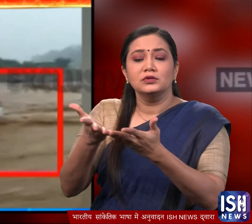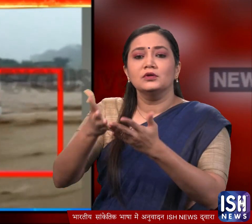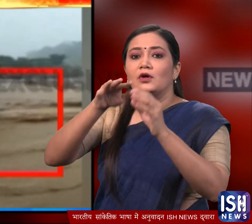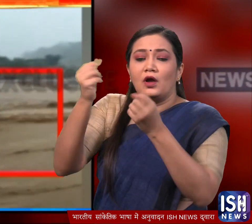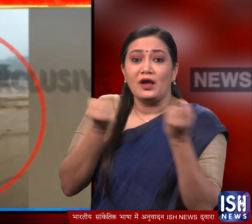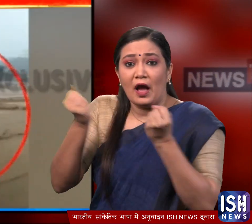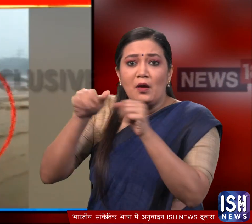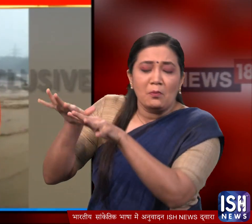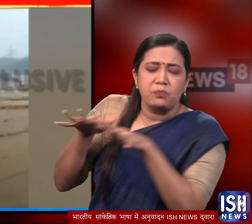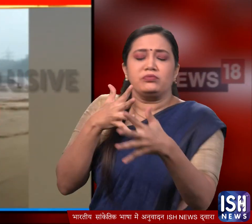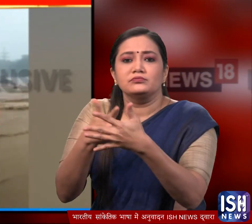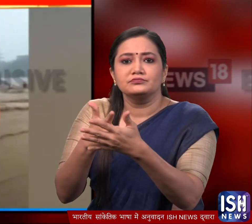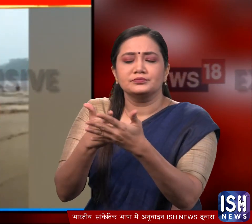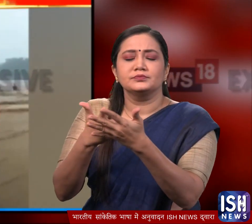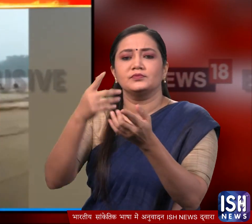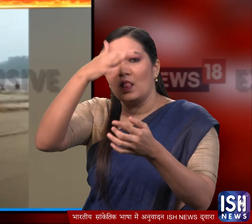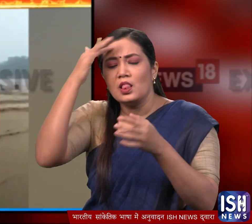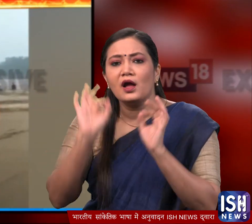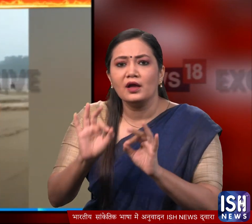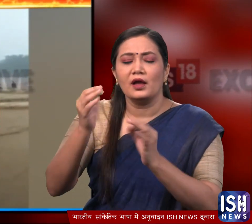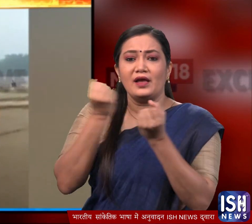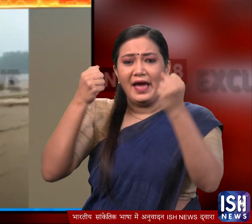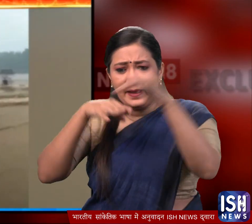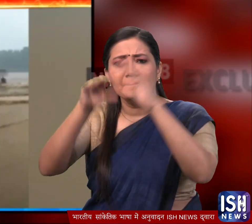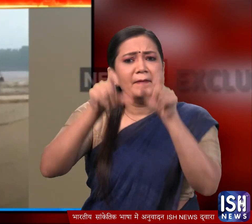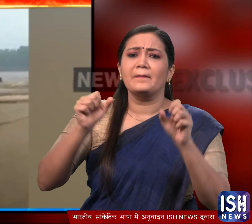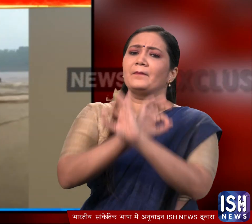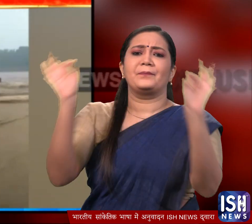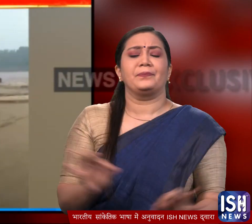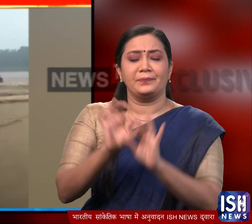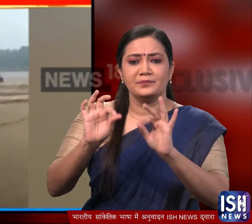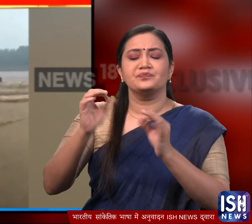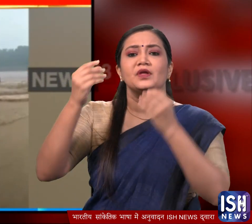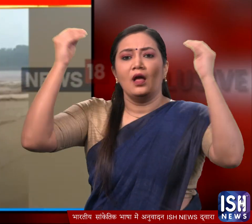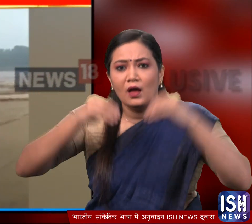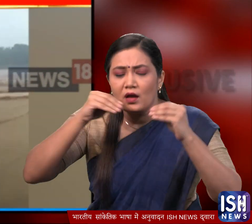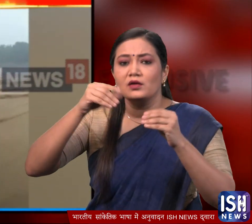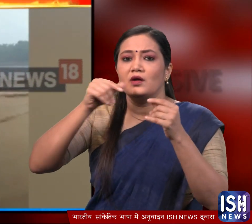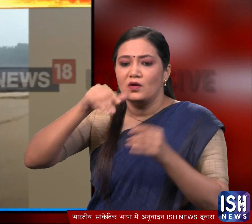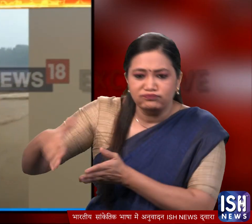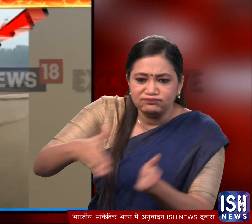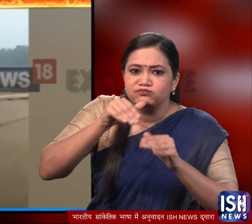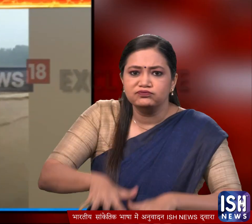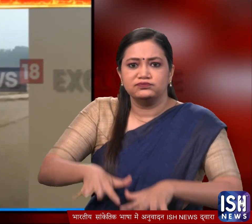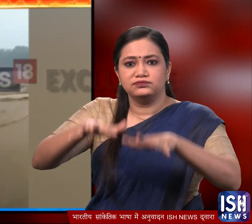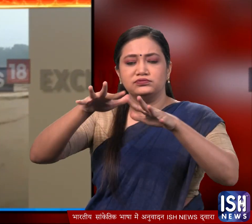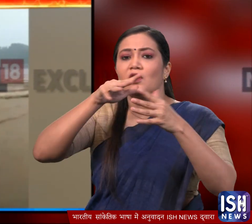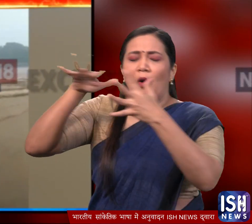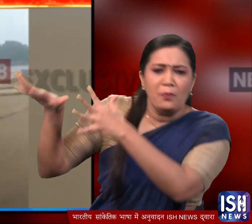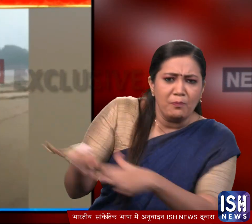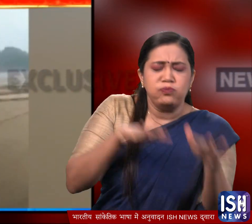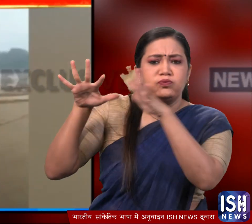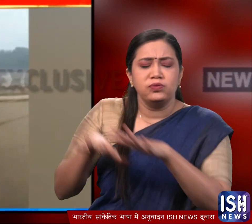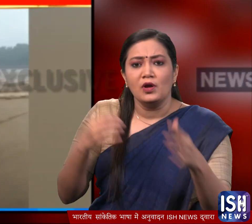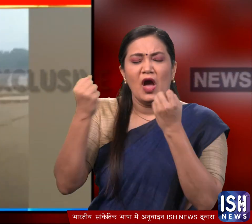उस सैलाब में फंस गई। अच्छी बात यह रही कि उस वक्त कार के अंदर कोई नहीं था। बारिश के साथ नदी का पानी भी बढ़ता चला गया और उसके तेज बहाव के आगे